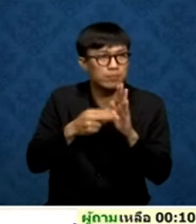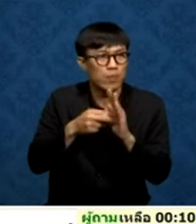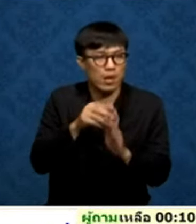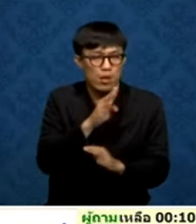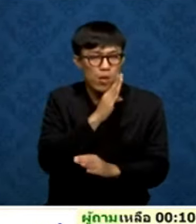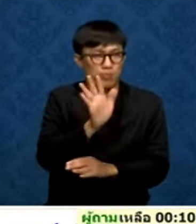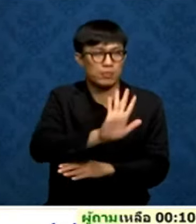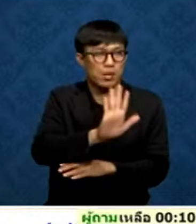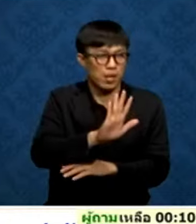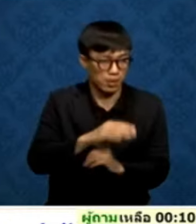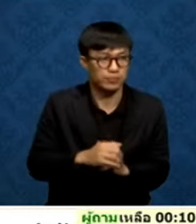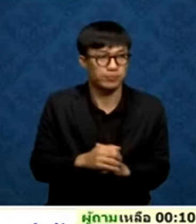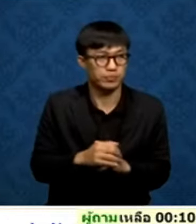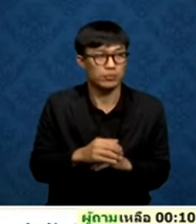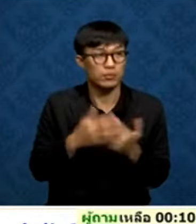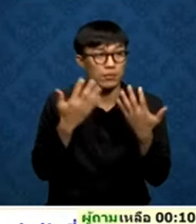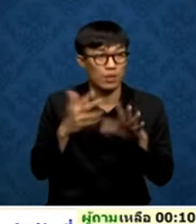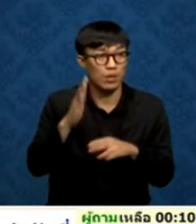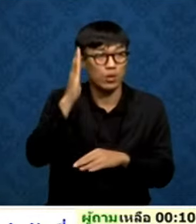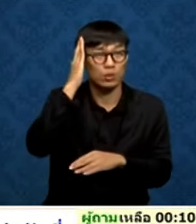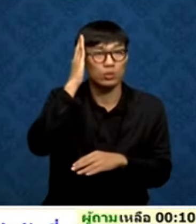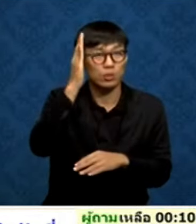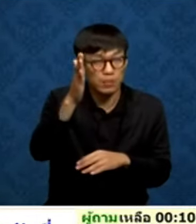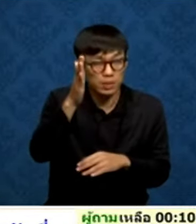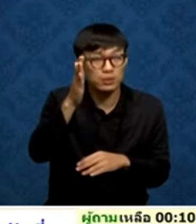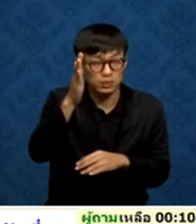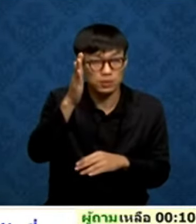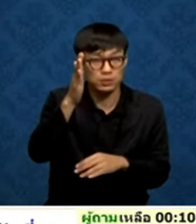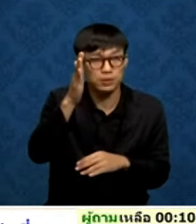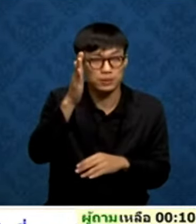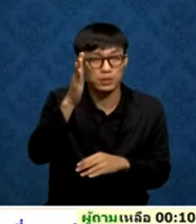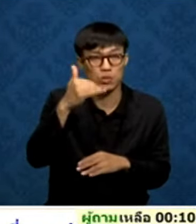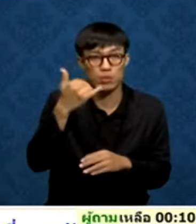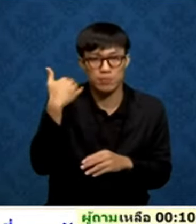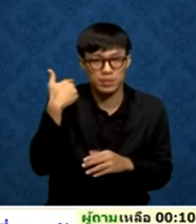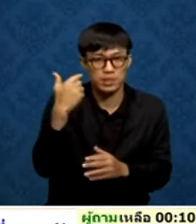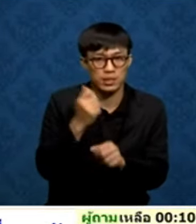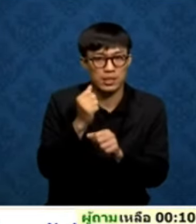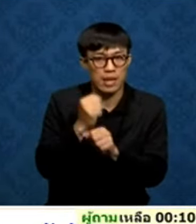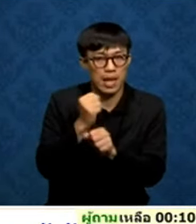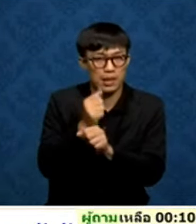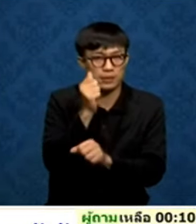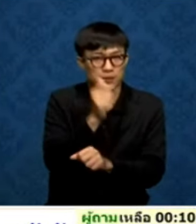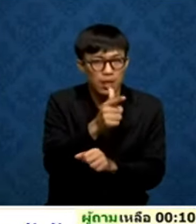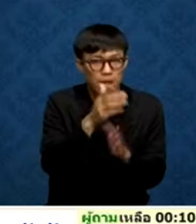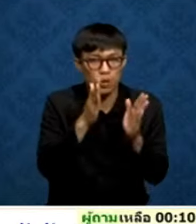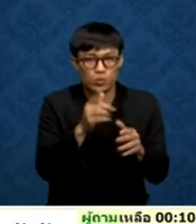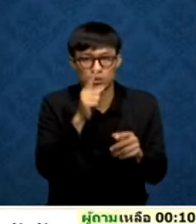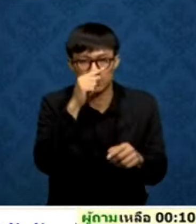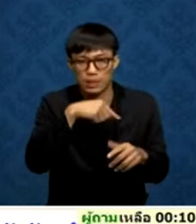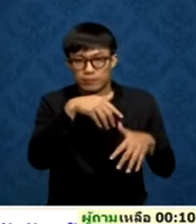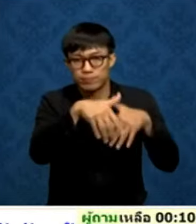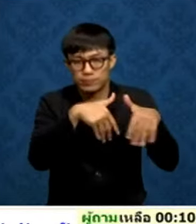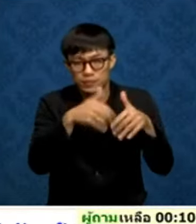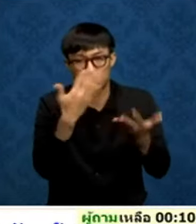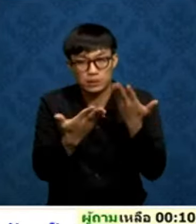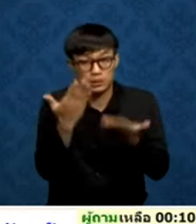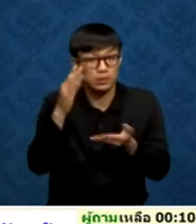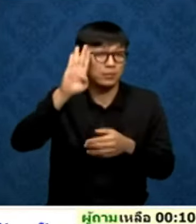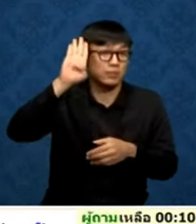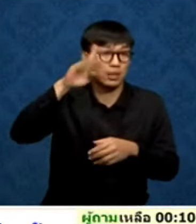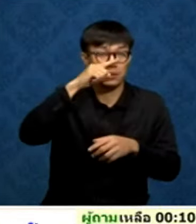แล้วในส่วนของขั้นตอนต่อไปข้างล่างเนี่ยจะต้องมีการจ้างงานนะครับหรือว่ามีบริษัทไทยเนี่ยนะครับไปร่วมเป็นพาร์